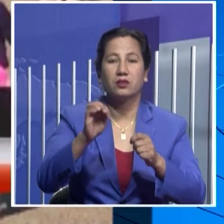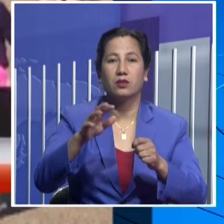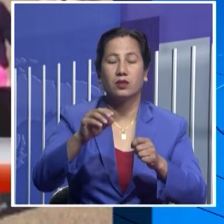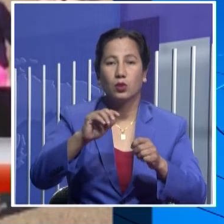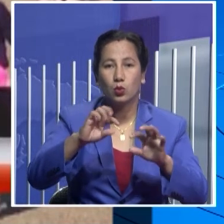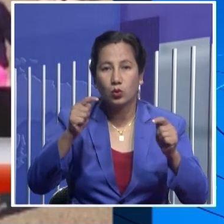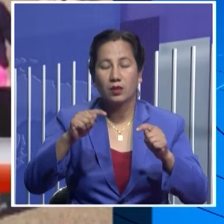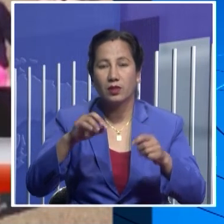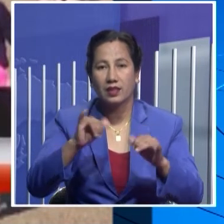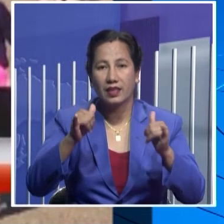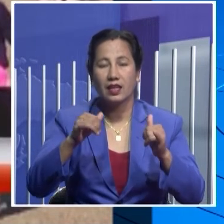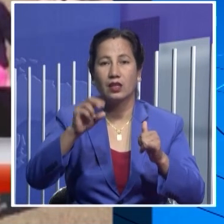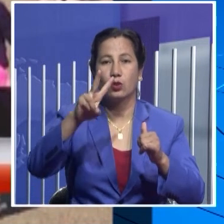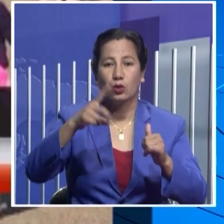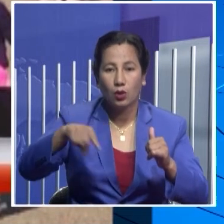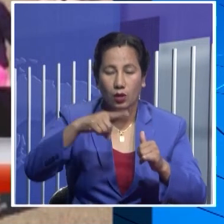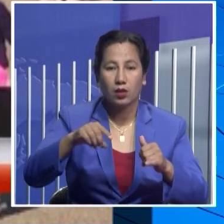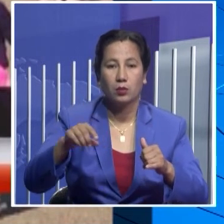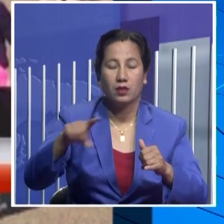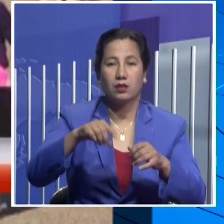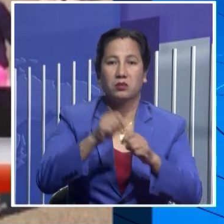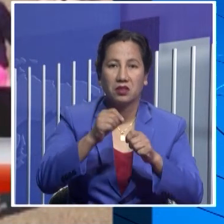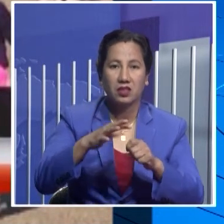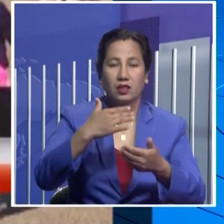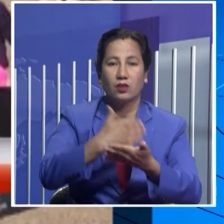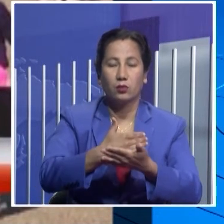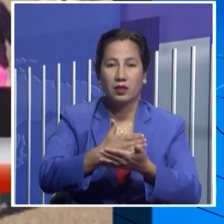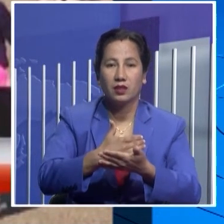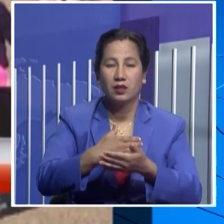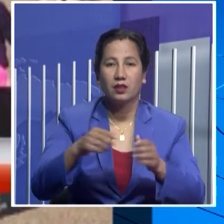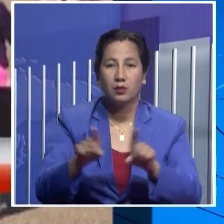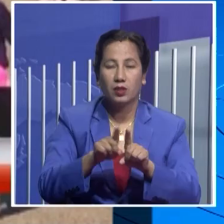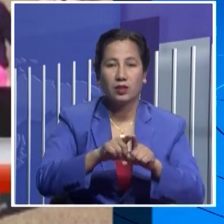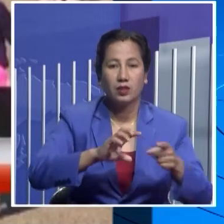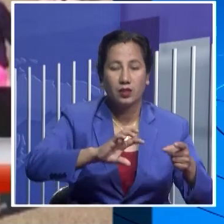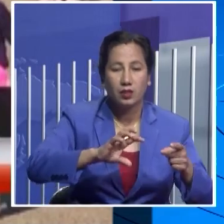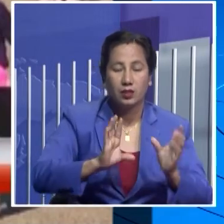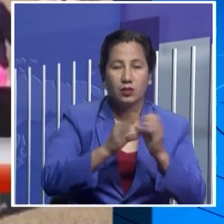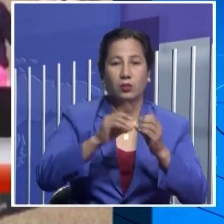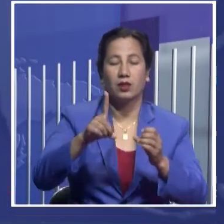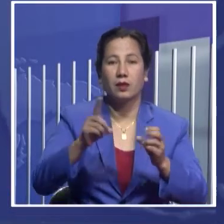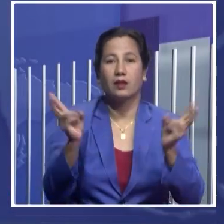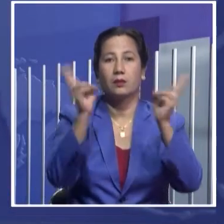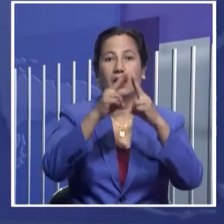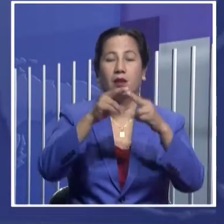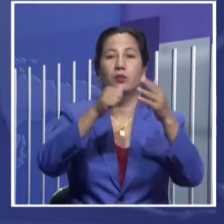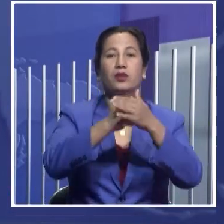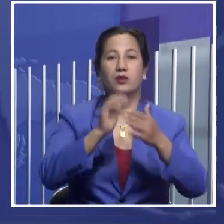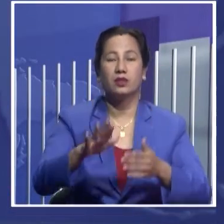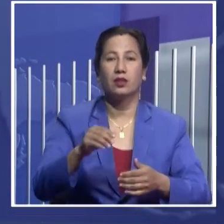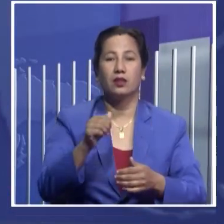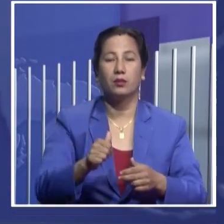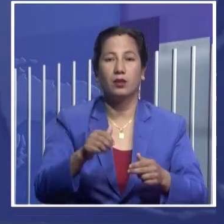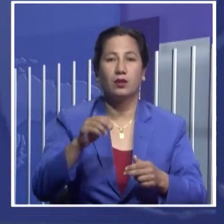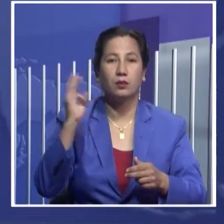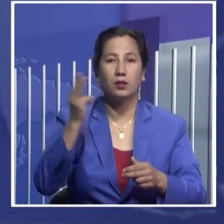दोहोरो अङ्कमा रन बनाउन सकेनन्। आज पराजित भएको लुम्बिनी पनि समूह एबाट सेमी फाइनलमा पुगेको छ। अब